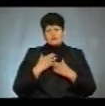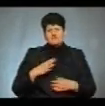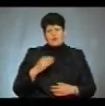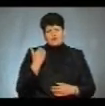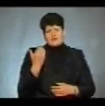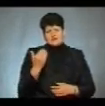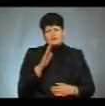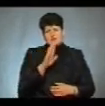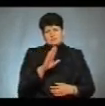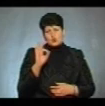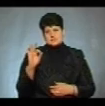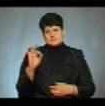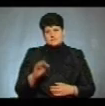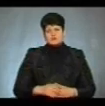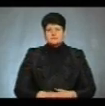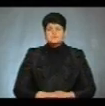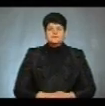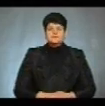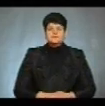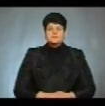вас, Володимир Олександрович.